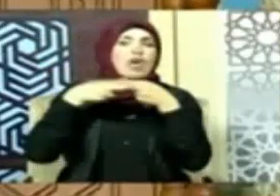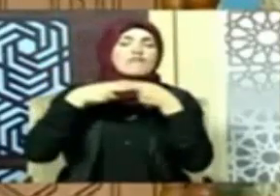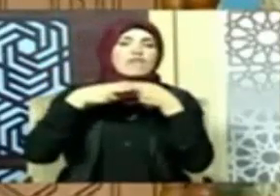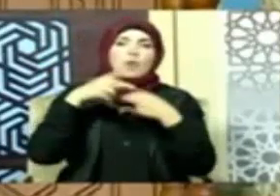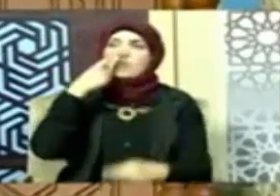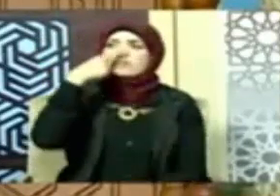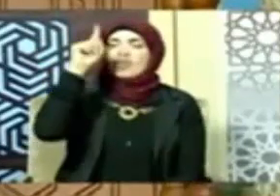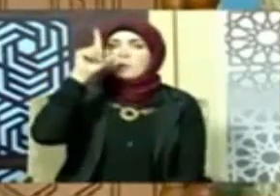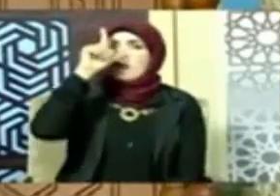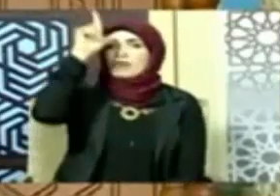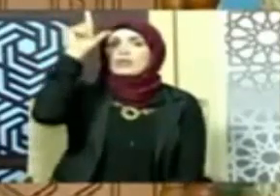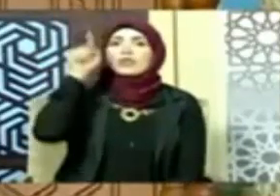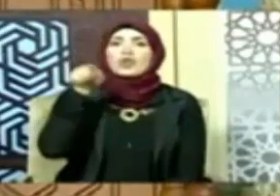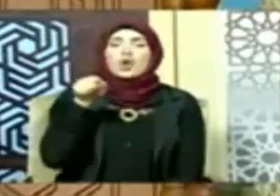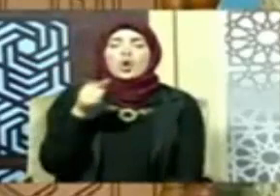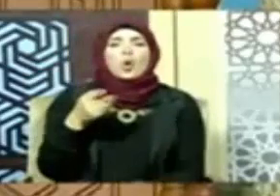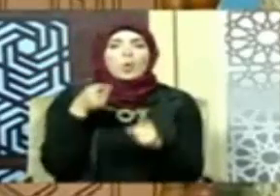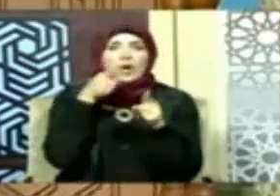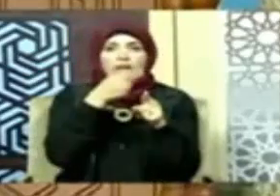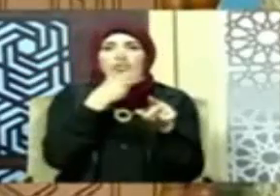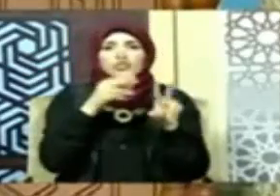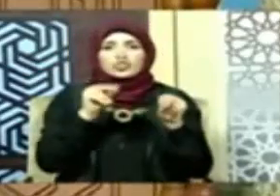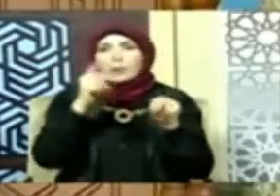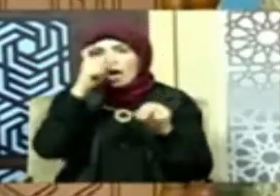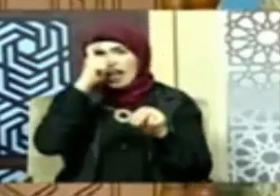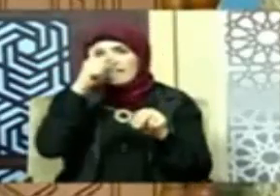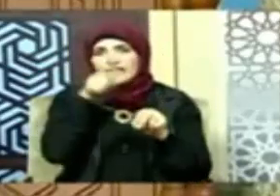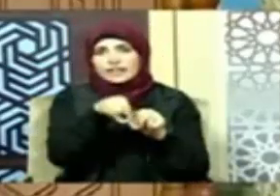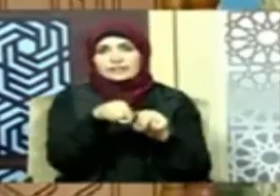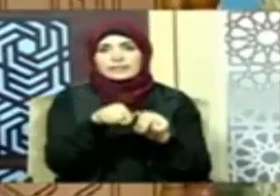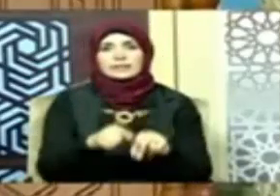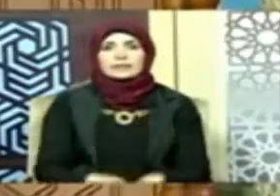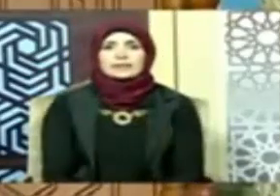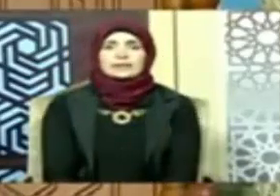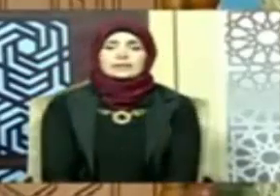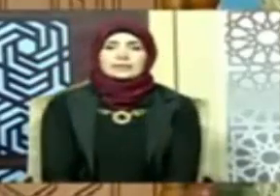واستكبر وكان من الكافرين.